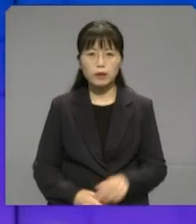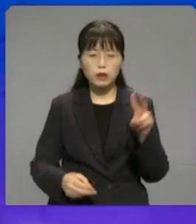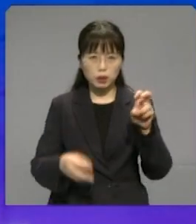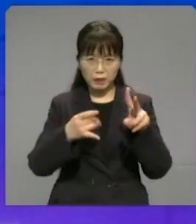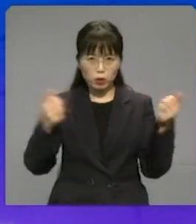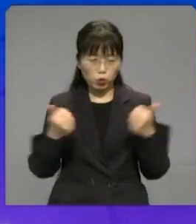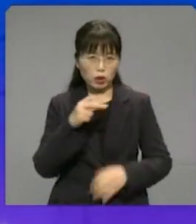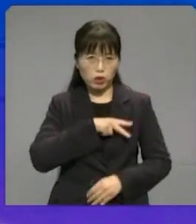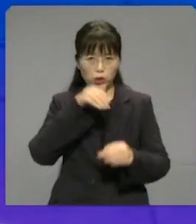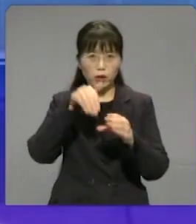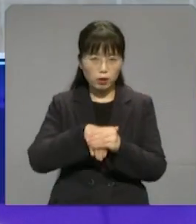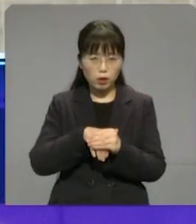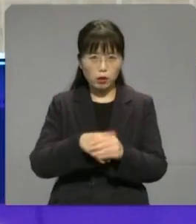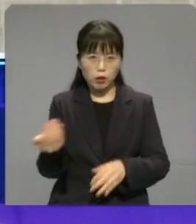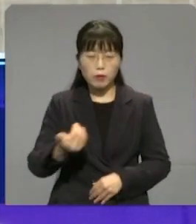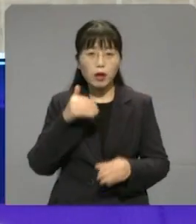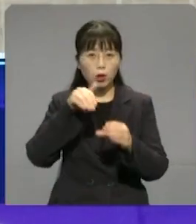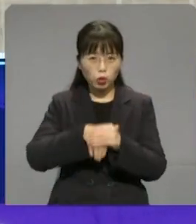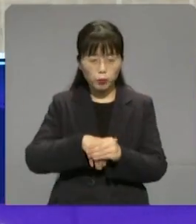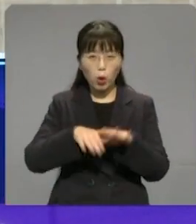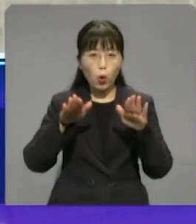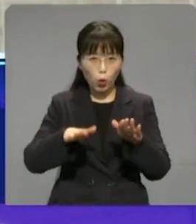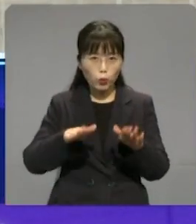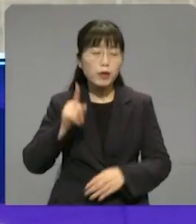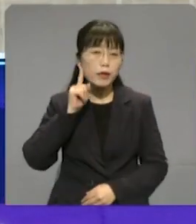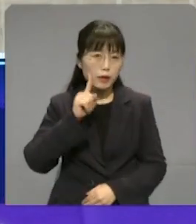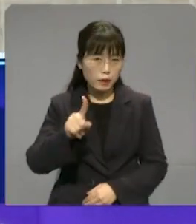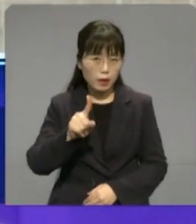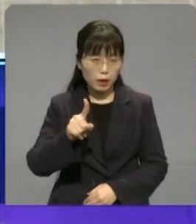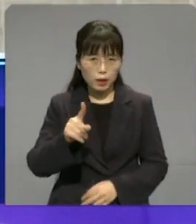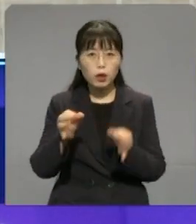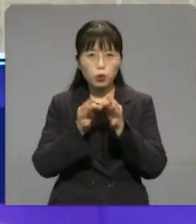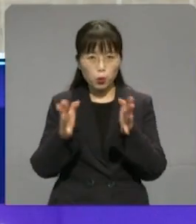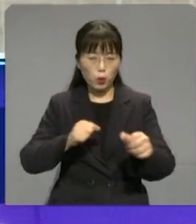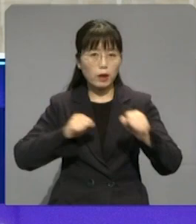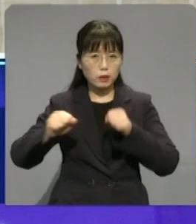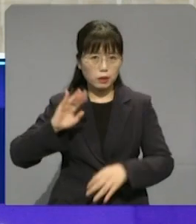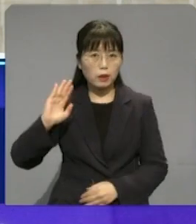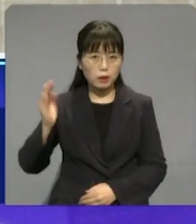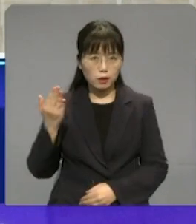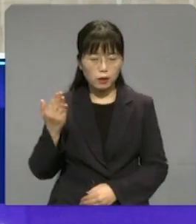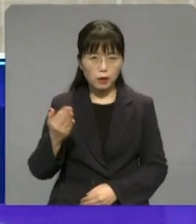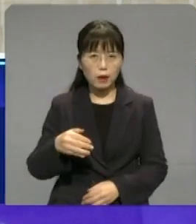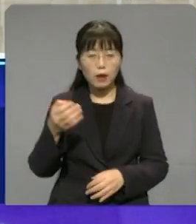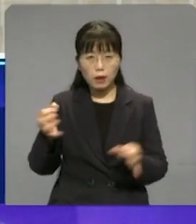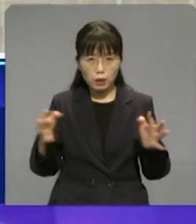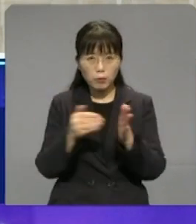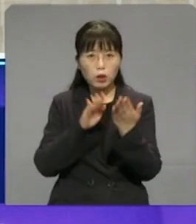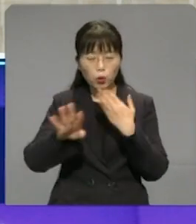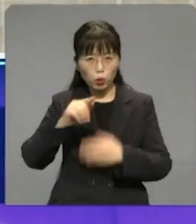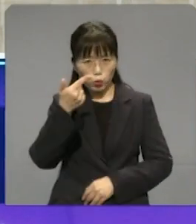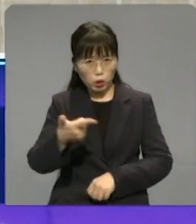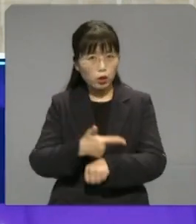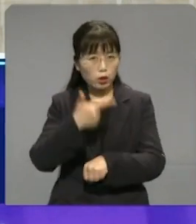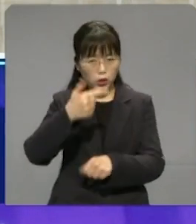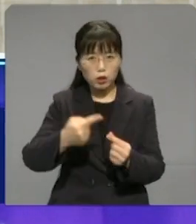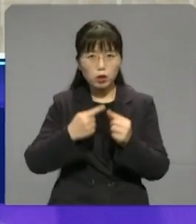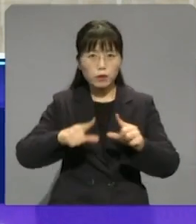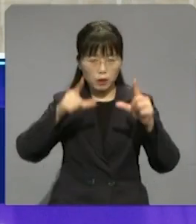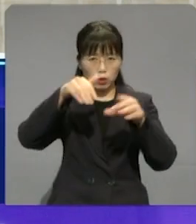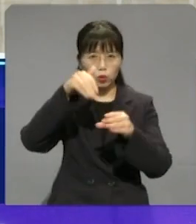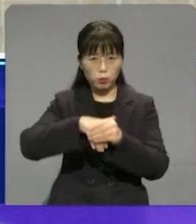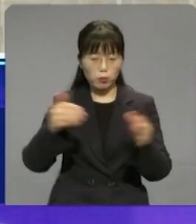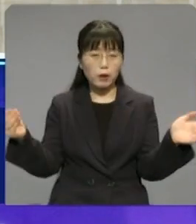제22대 국회의원 선거 사전투표가 오늘과 내일 이틀 동안 진행됩니다. 잠시 뒤인 오후 6시 첫날